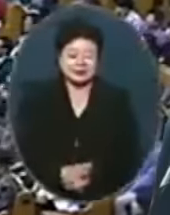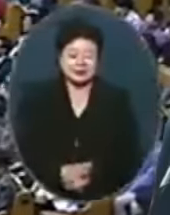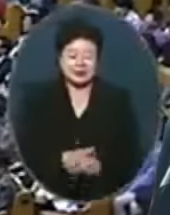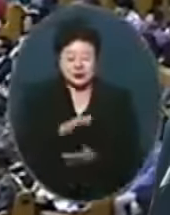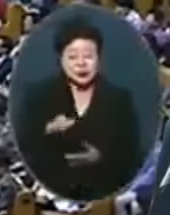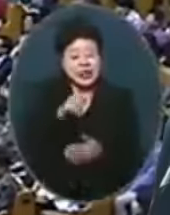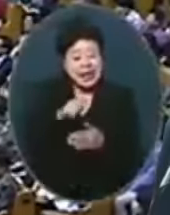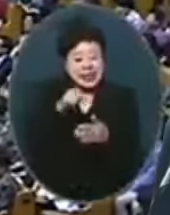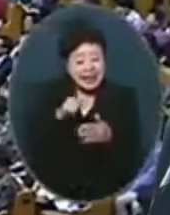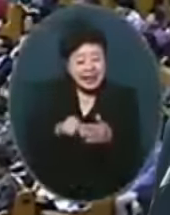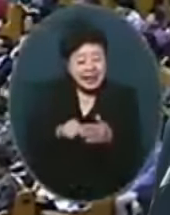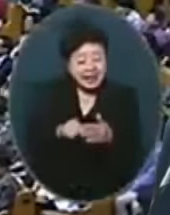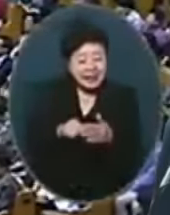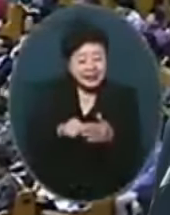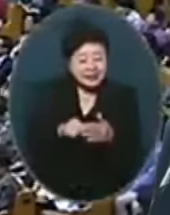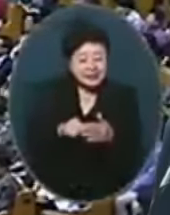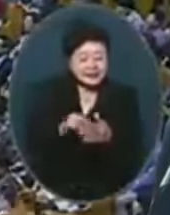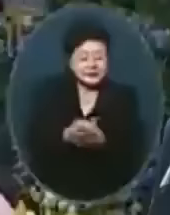우리 안에